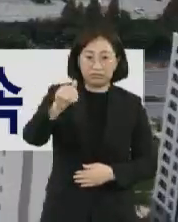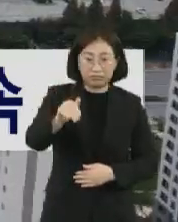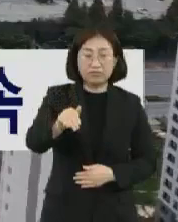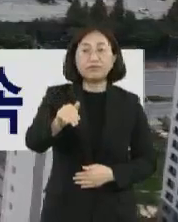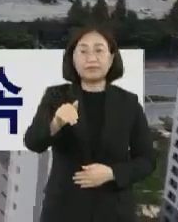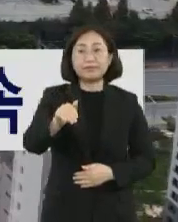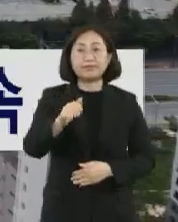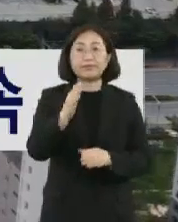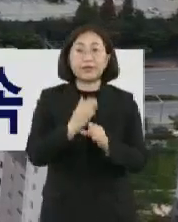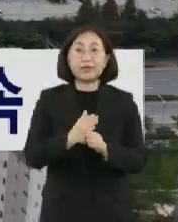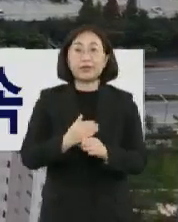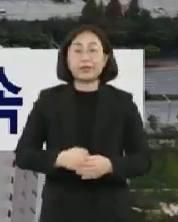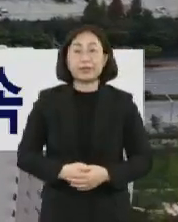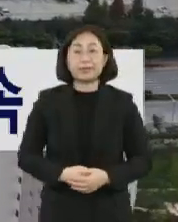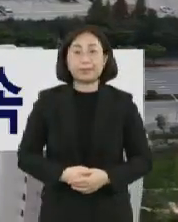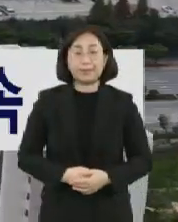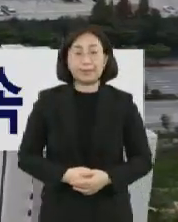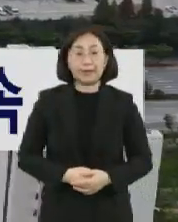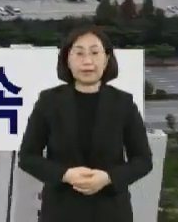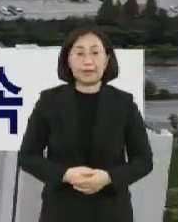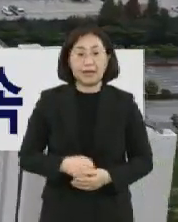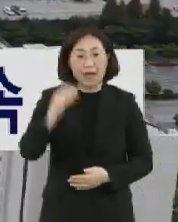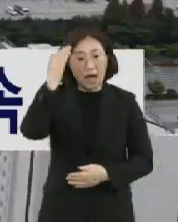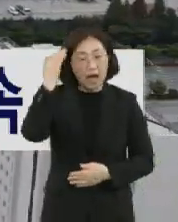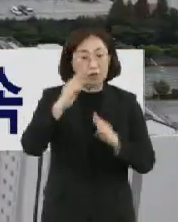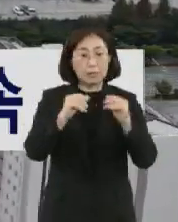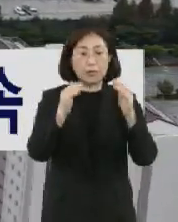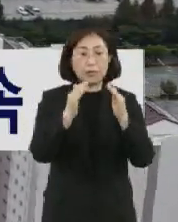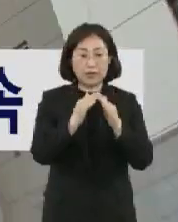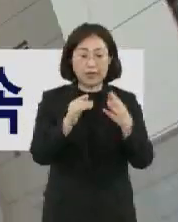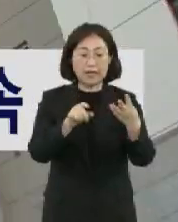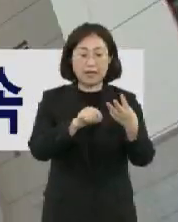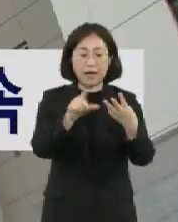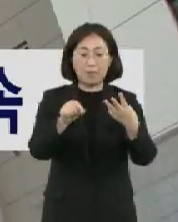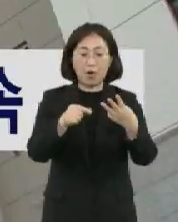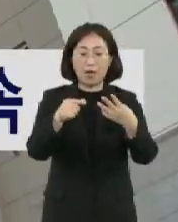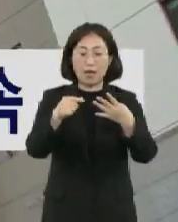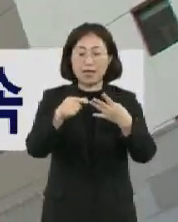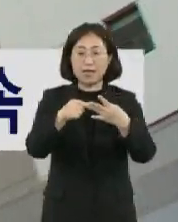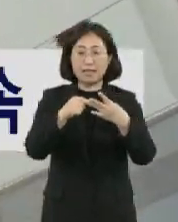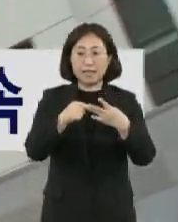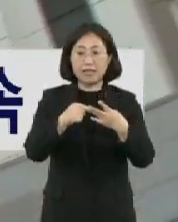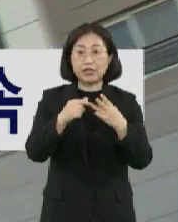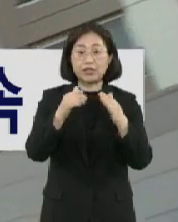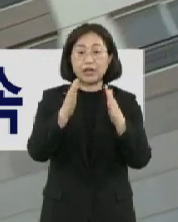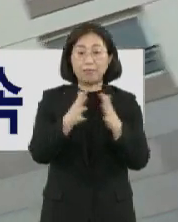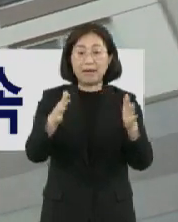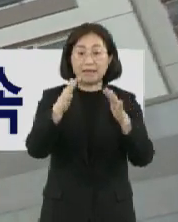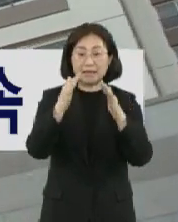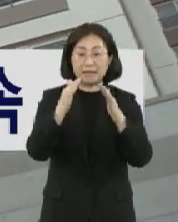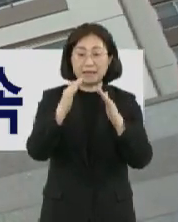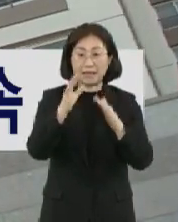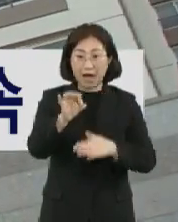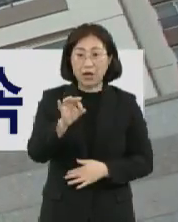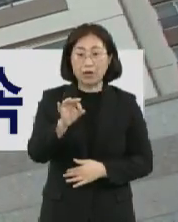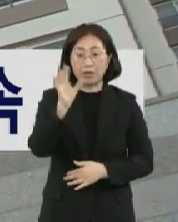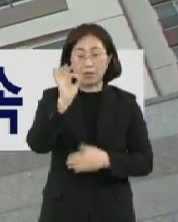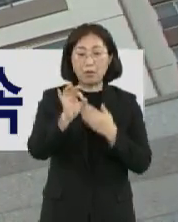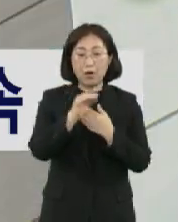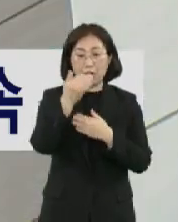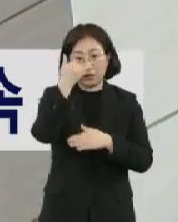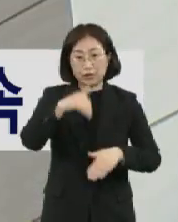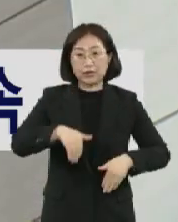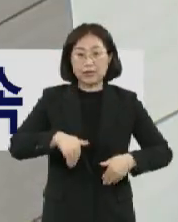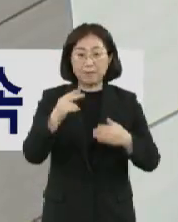들며 보합 전환했습니다 한국 부동산 온의 3월 셋째주 주간 아파트 가격 동향 에 따르면 이번주 충남의